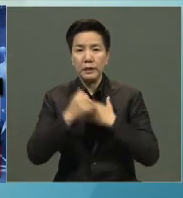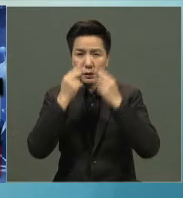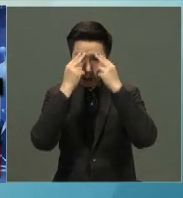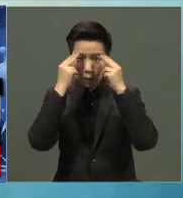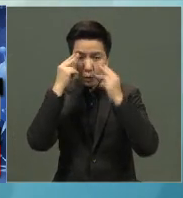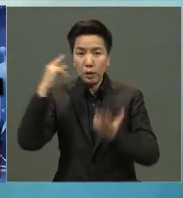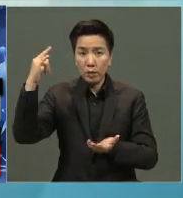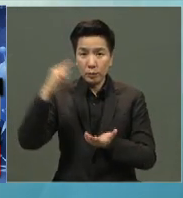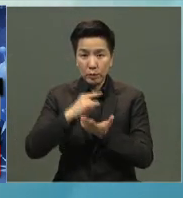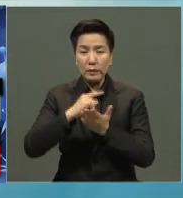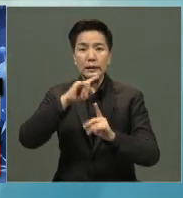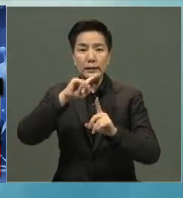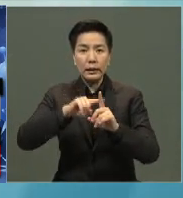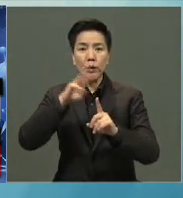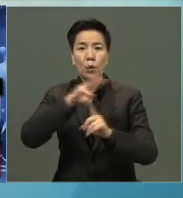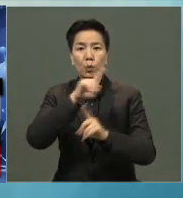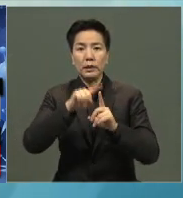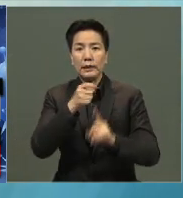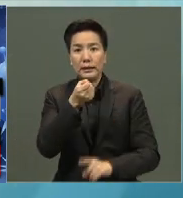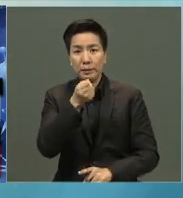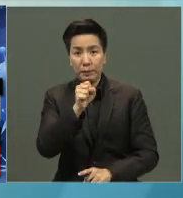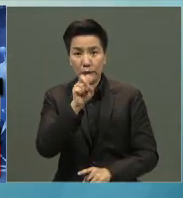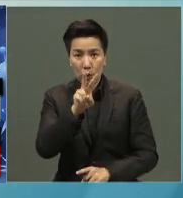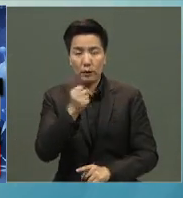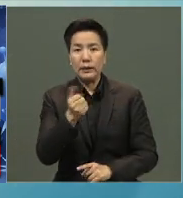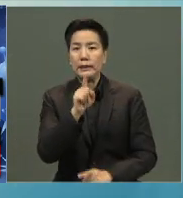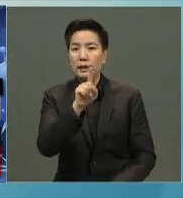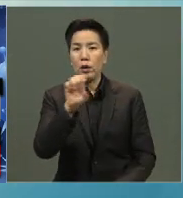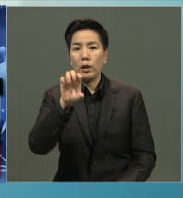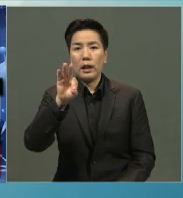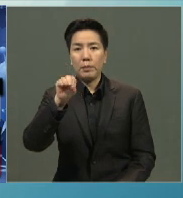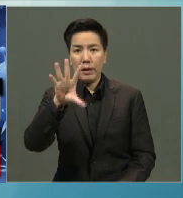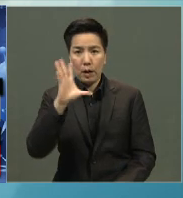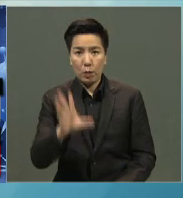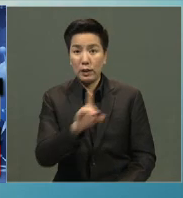ท่าทางเศร้าดิอาระเบียนะครับตอนนี้ไฟที่เข้ามาในวันที่12มิถุนายนจากจะด้านในนะครับ 195